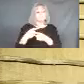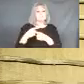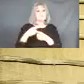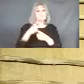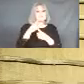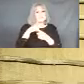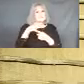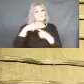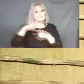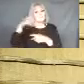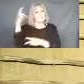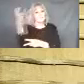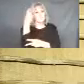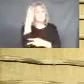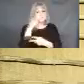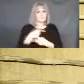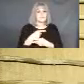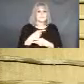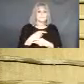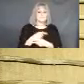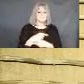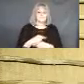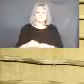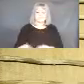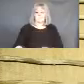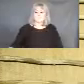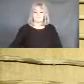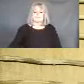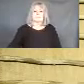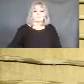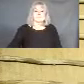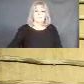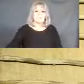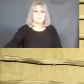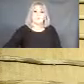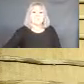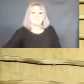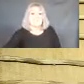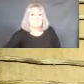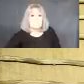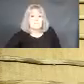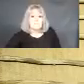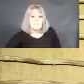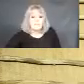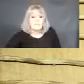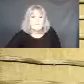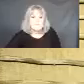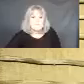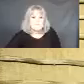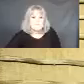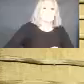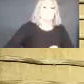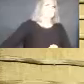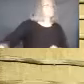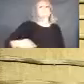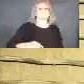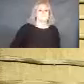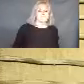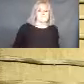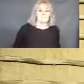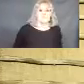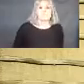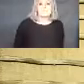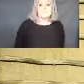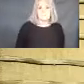teenwoordigheid. En daarna gaan ons saam bid en dan gaan ons luister na Handelinge 3 en 4 opgesom. En dan gaan